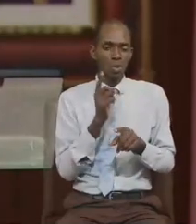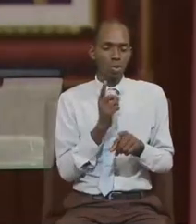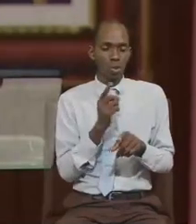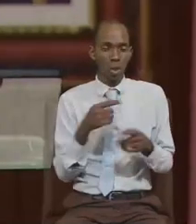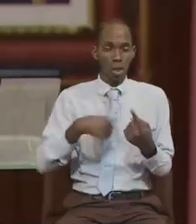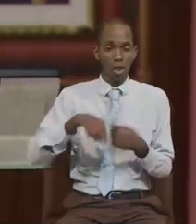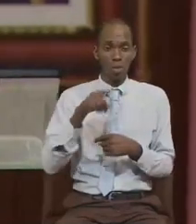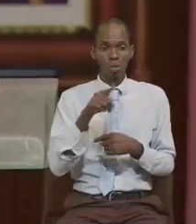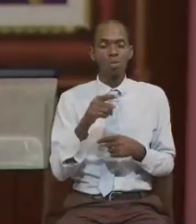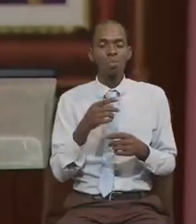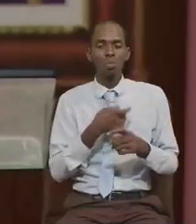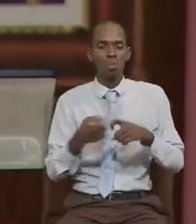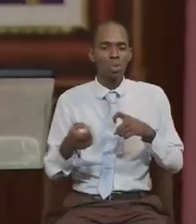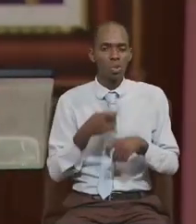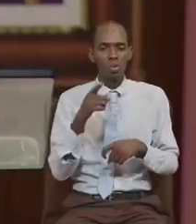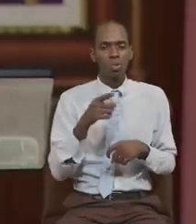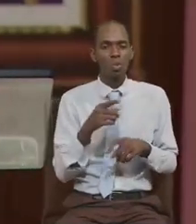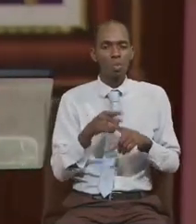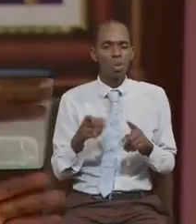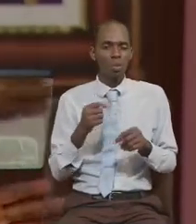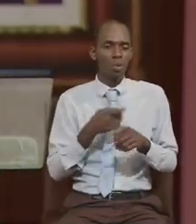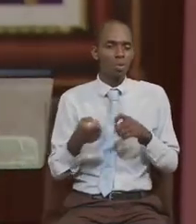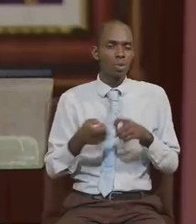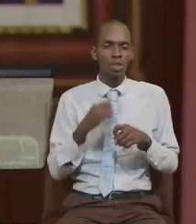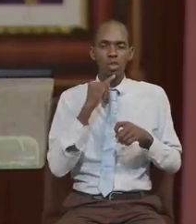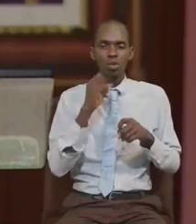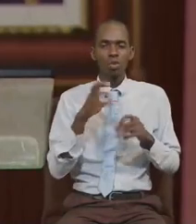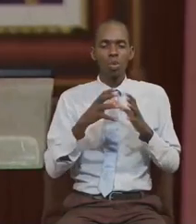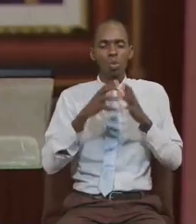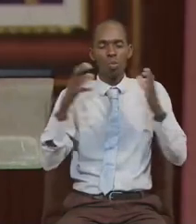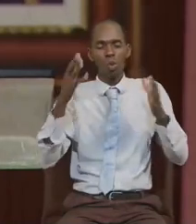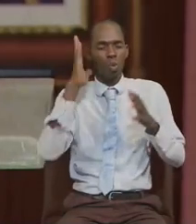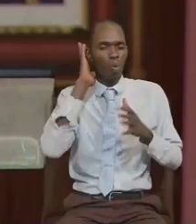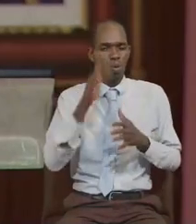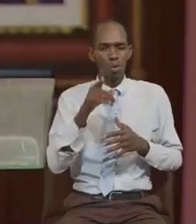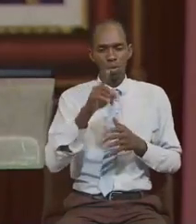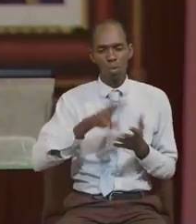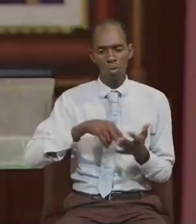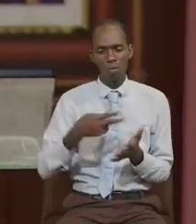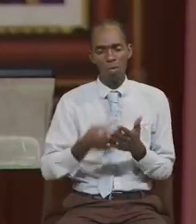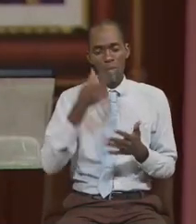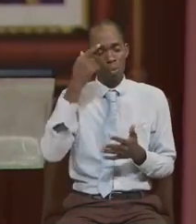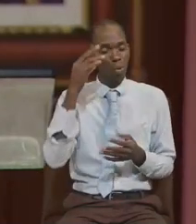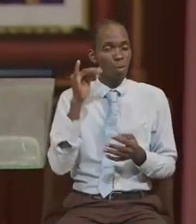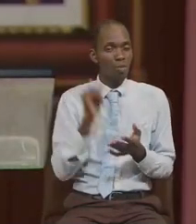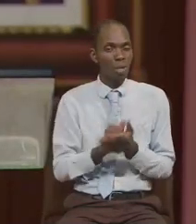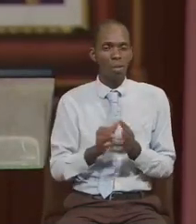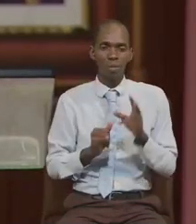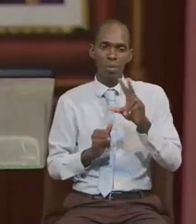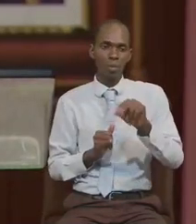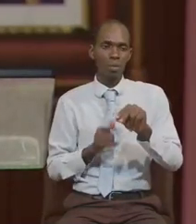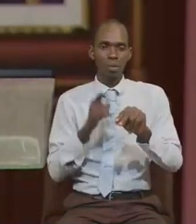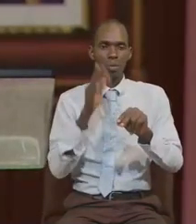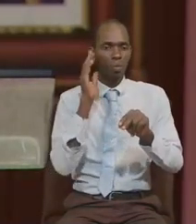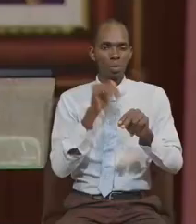la persécution est trop. Est-ce que tu vas tomber à cause de ça? Non, tu ne tomberas pas. J'ai dit, je